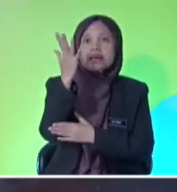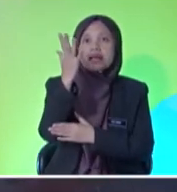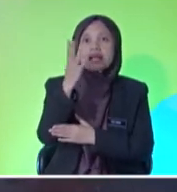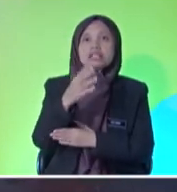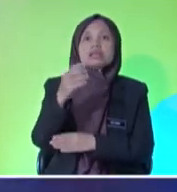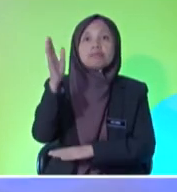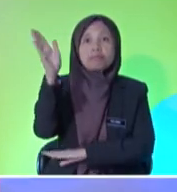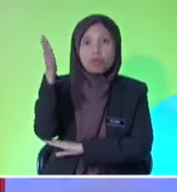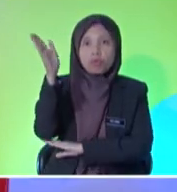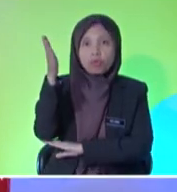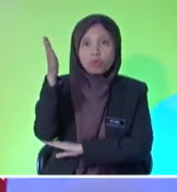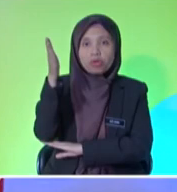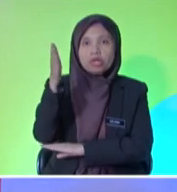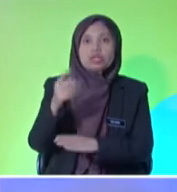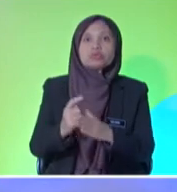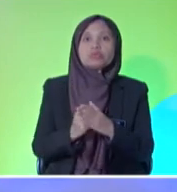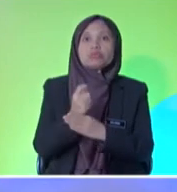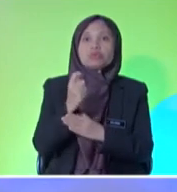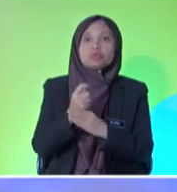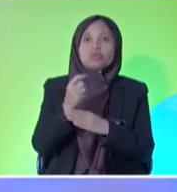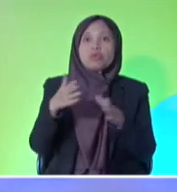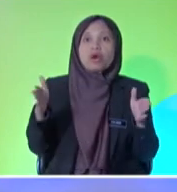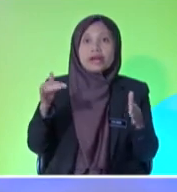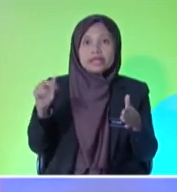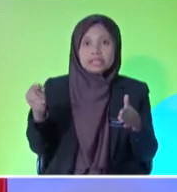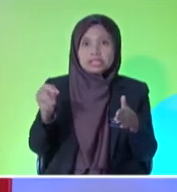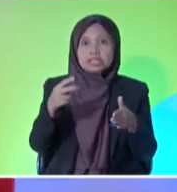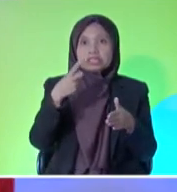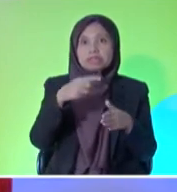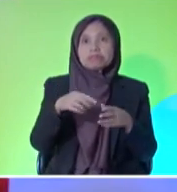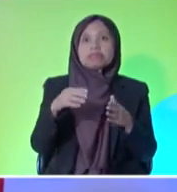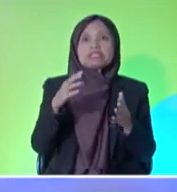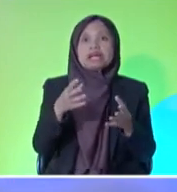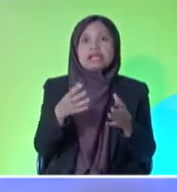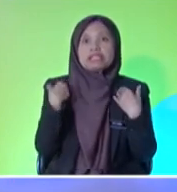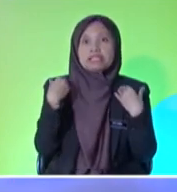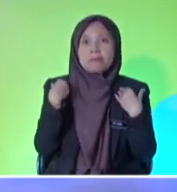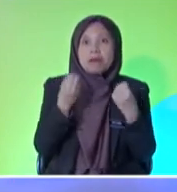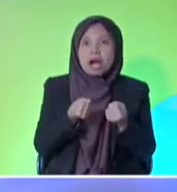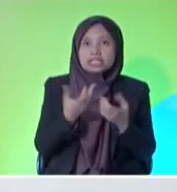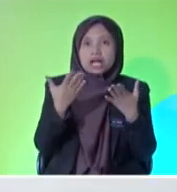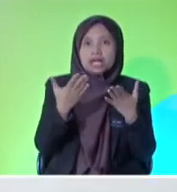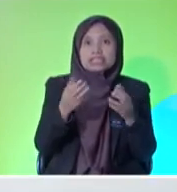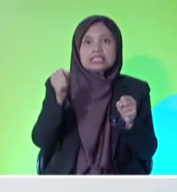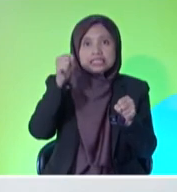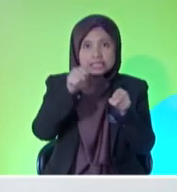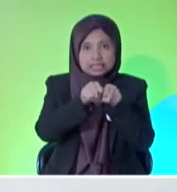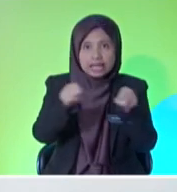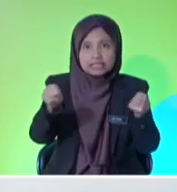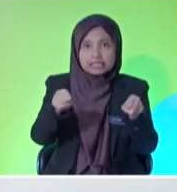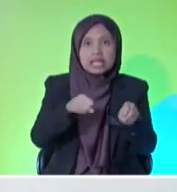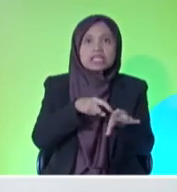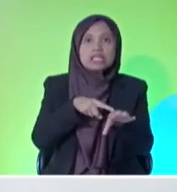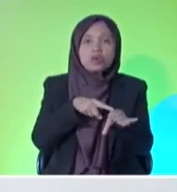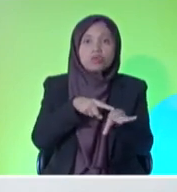semasa pembesaran tumbuh-tumbuhan mengalami pertambahan bilangan daun size daun ketinggian pokok dan